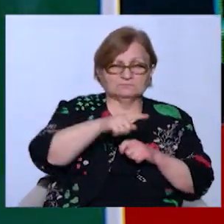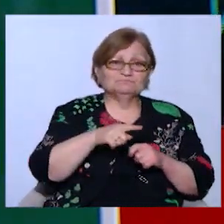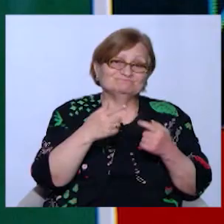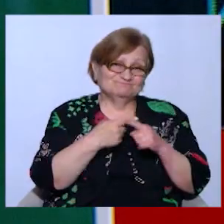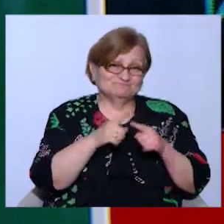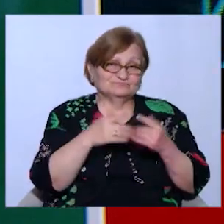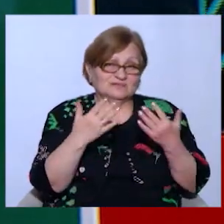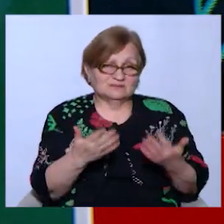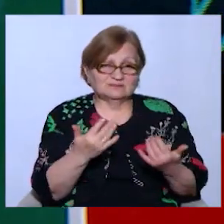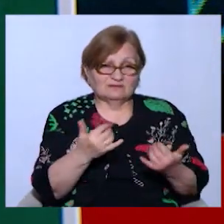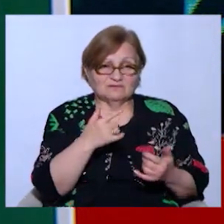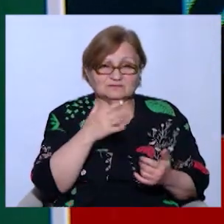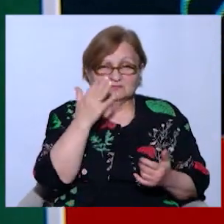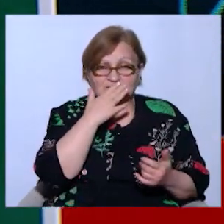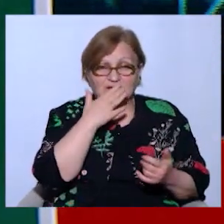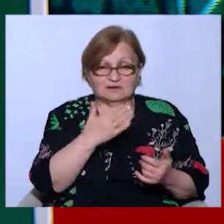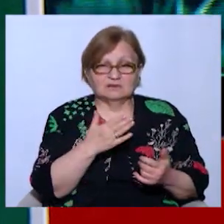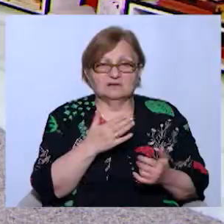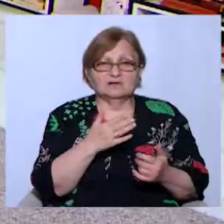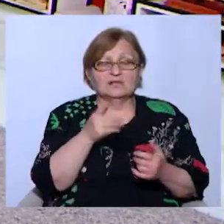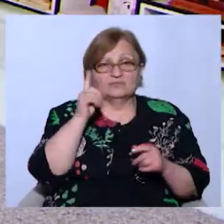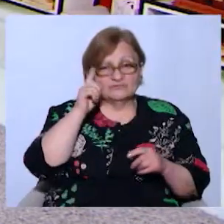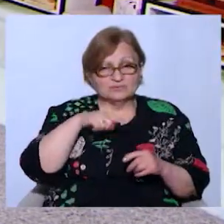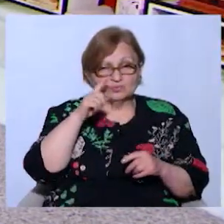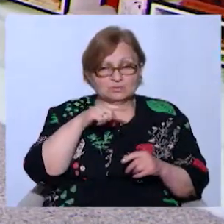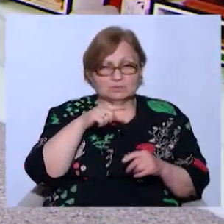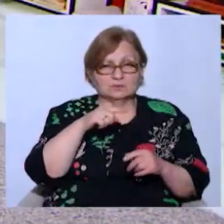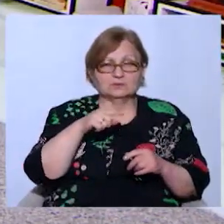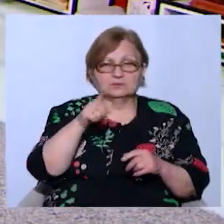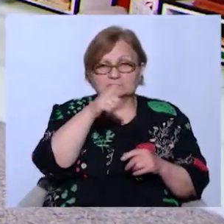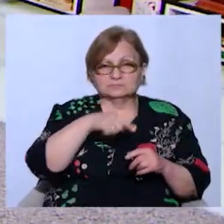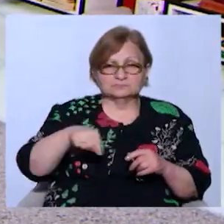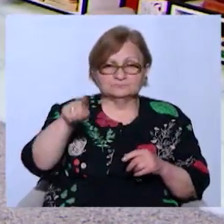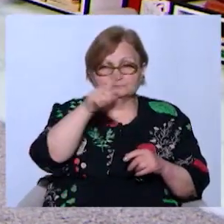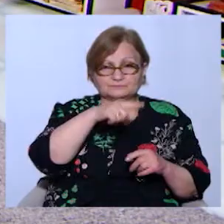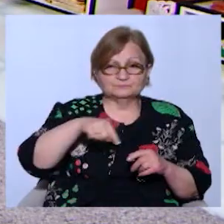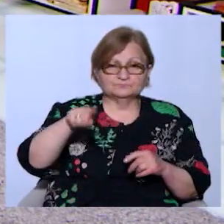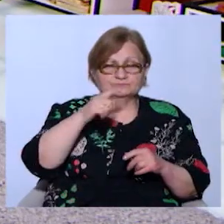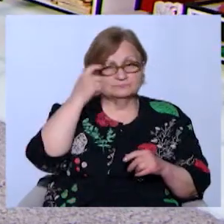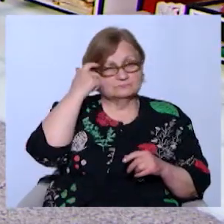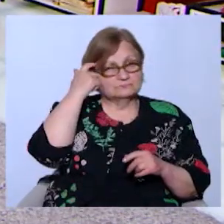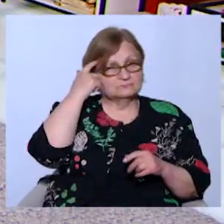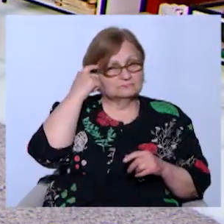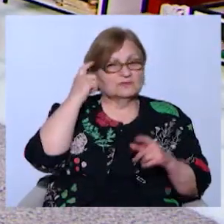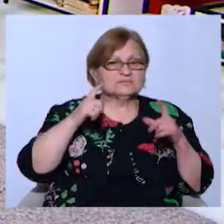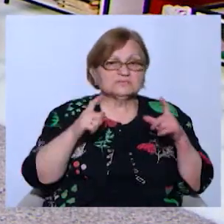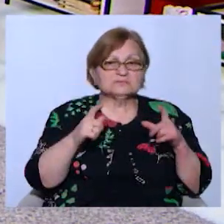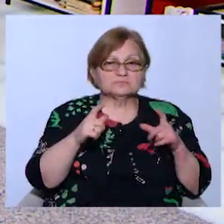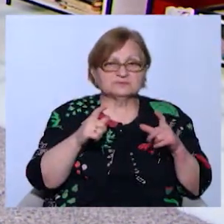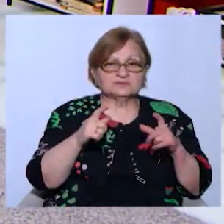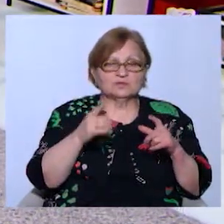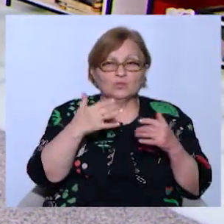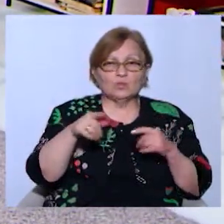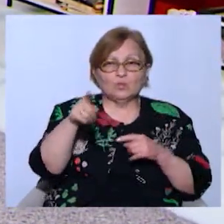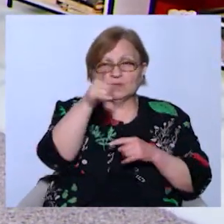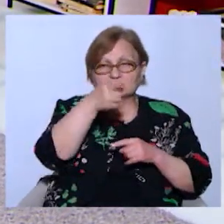გაკვეთილი არაფერი სირთული არ არის, უნდა ვიცოდეთ რომ წრე არის შემო სიფტყის ნაწილი, რომელიც